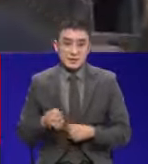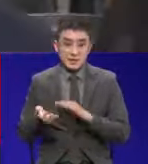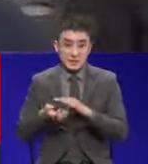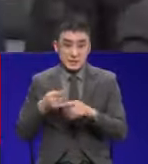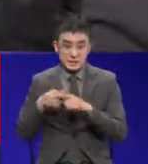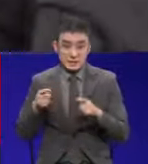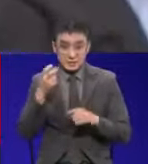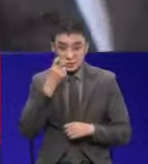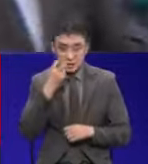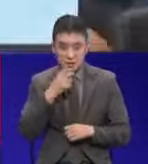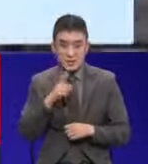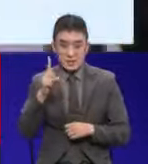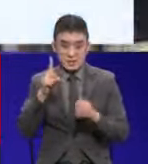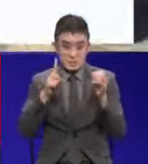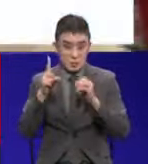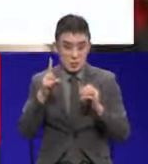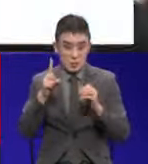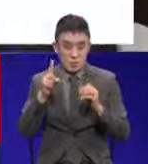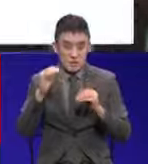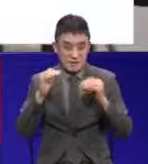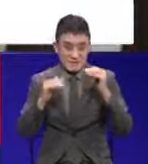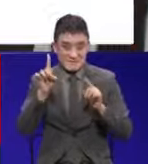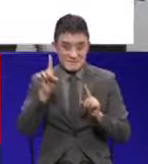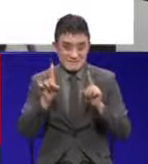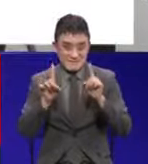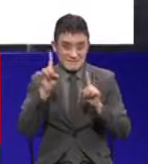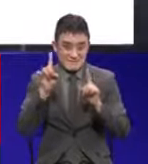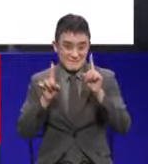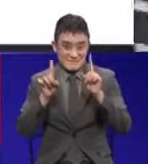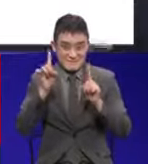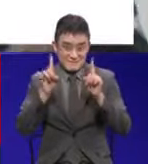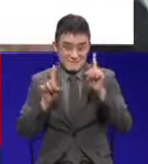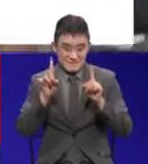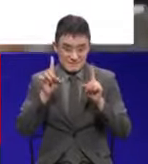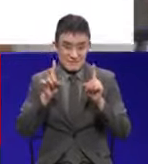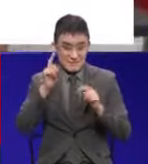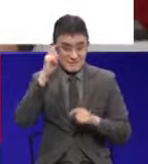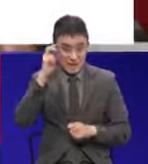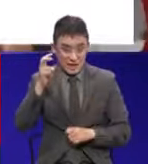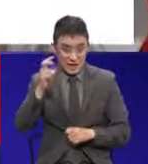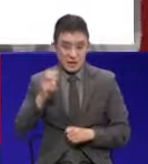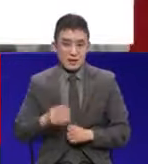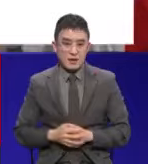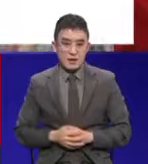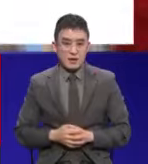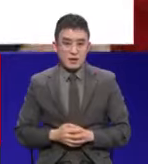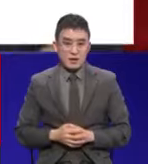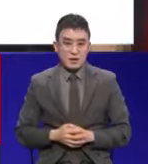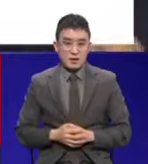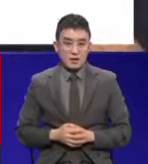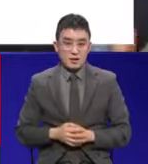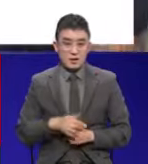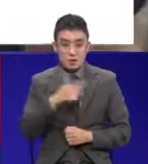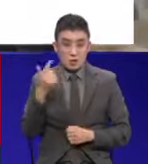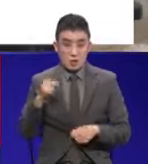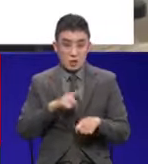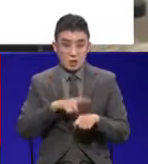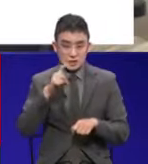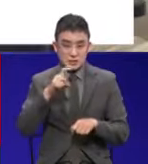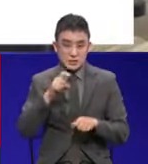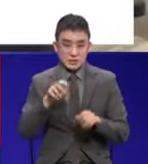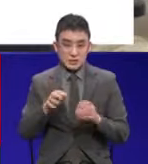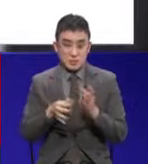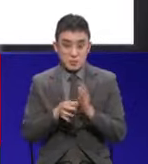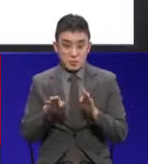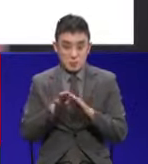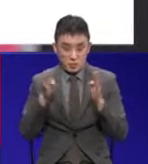단 1%포인트 차이로 김병우 후보와 치열한 경합이 예상되는 걸로 나왔는데요. 오후 11시쯤 개표율이 40%대였을만 해도